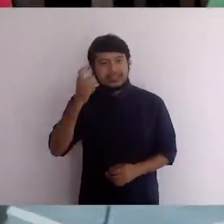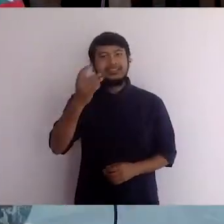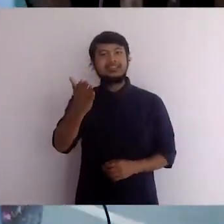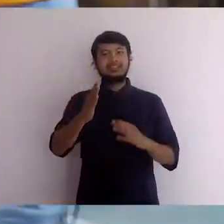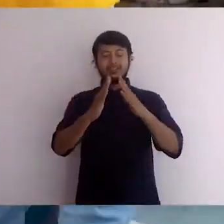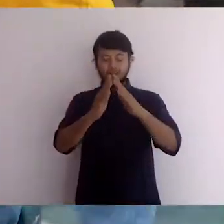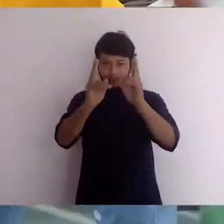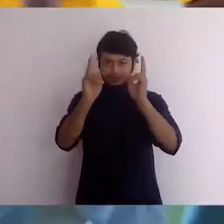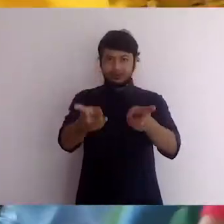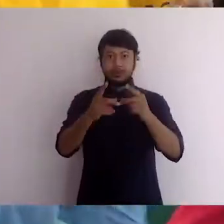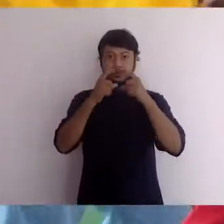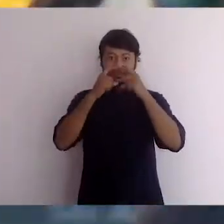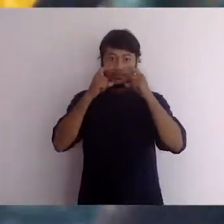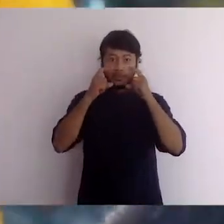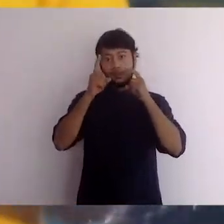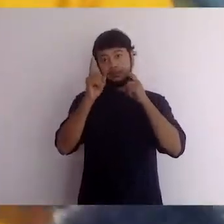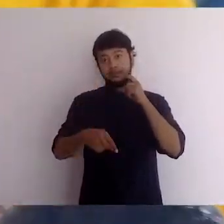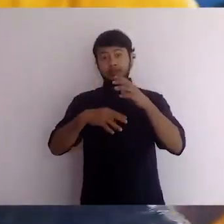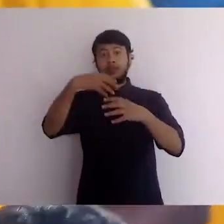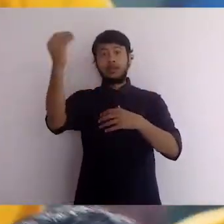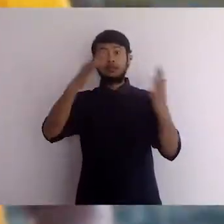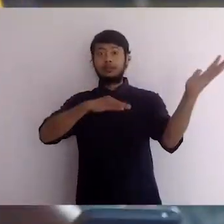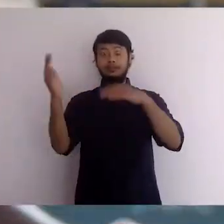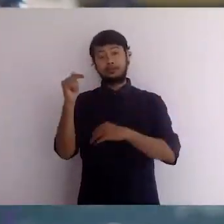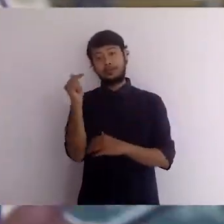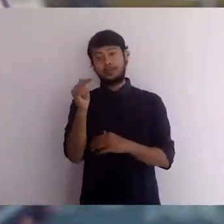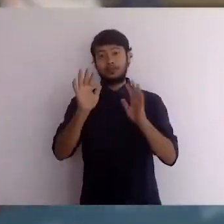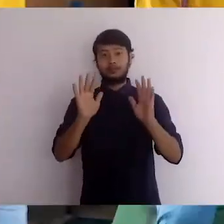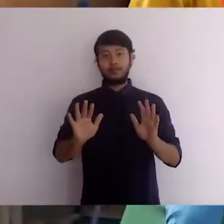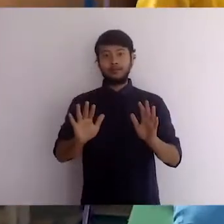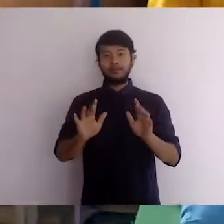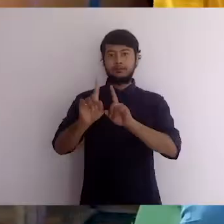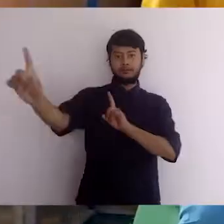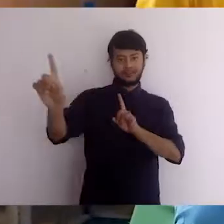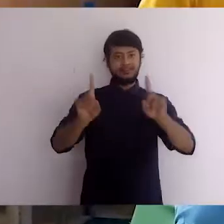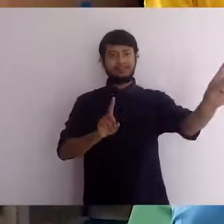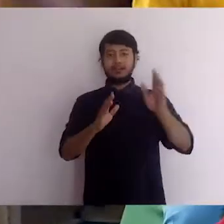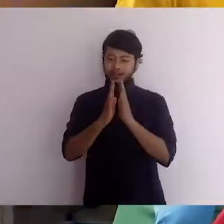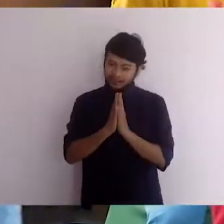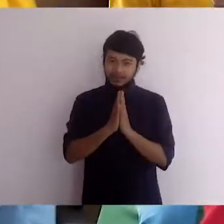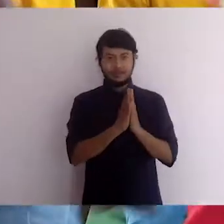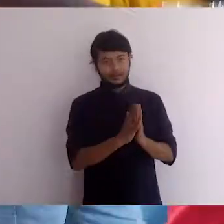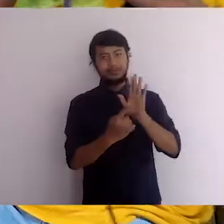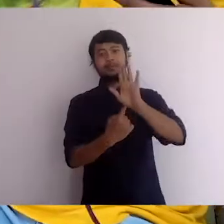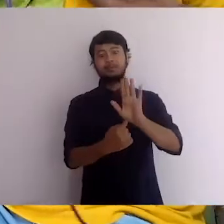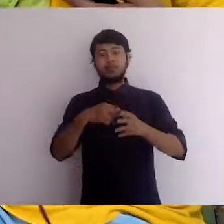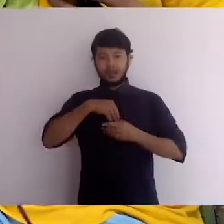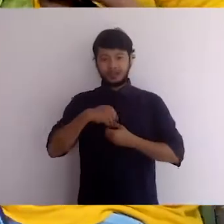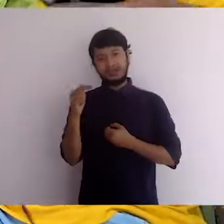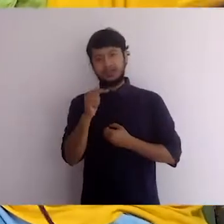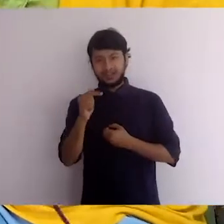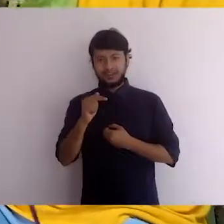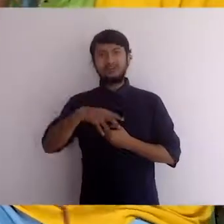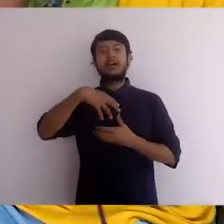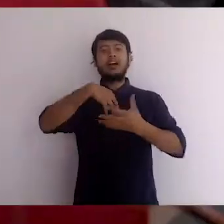समझदार बनो, घर के अंदर रो, मास्क पहनो जरूर, हवा में नफरत दोस्त। दूर रह के बात करो, नमस्कार करो, अंदर से